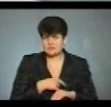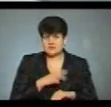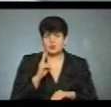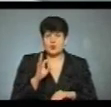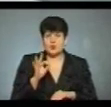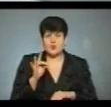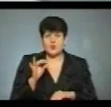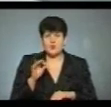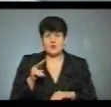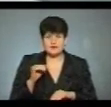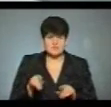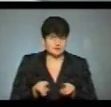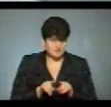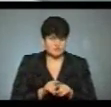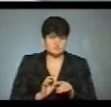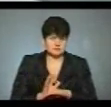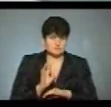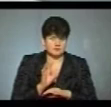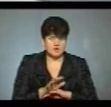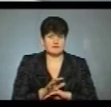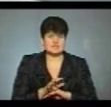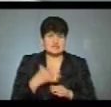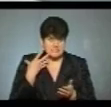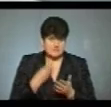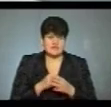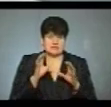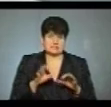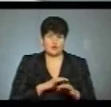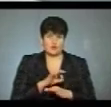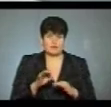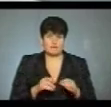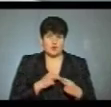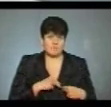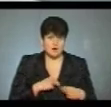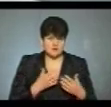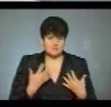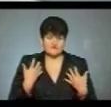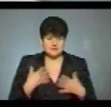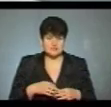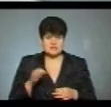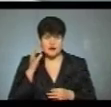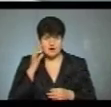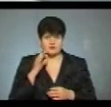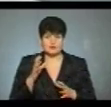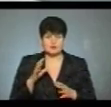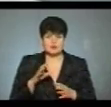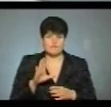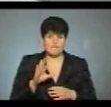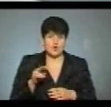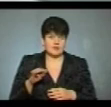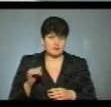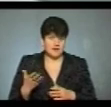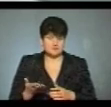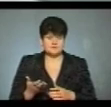Королевська теж скерувала до парламенту свій законопроект про працю. Я вже згадував про законопроект пана Волинця.